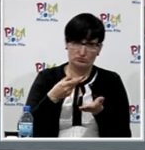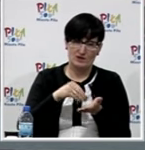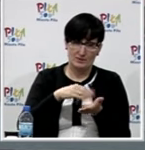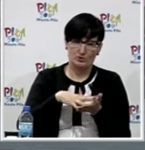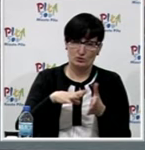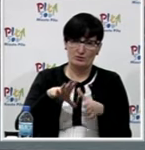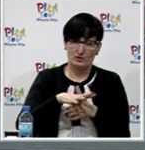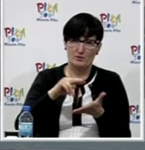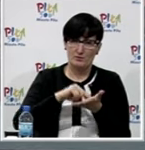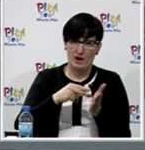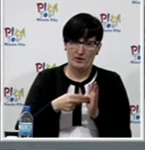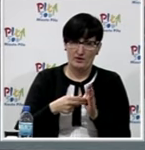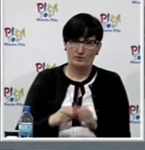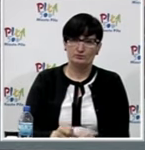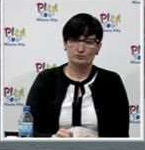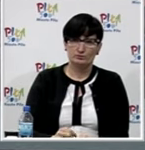musimy dostosować zarówno